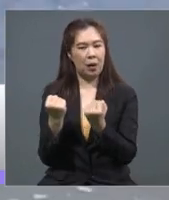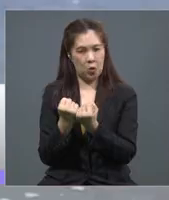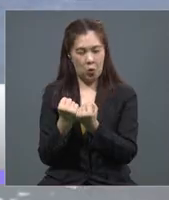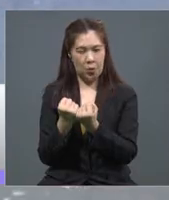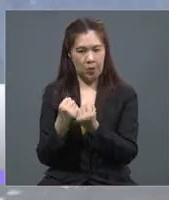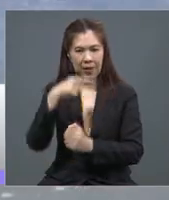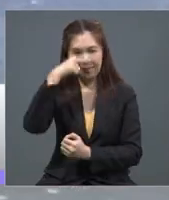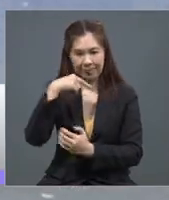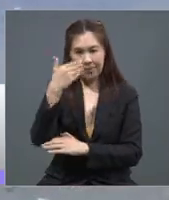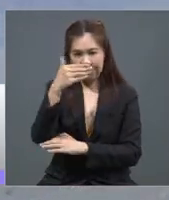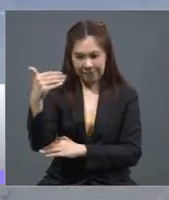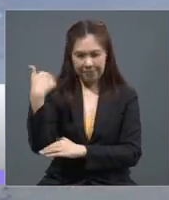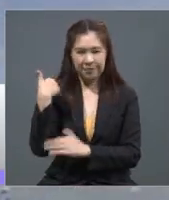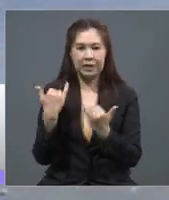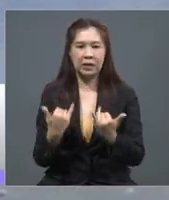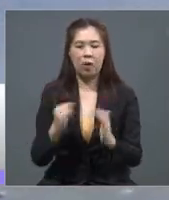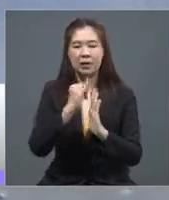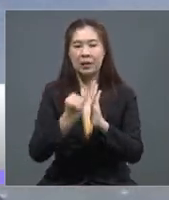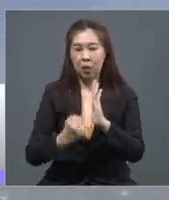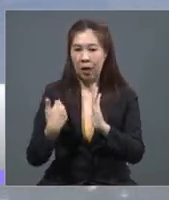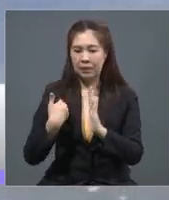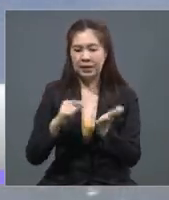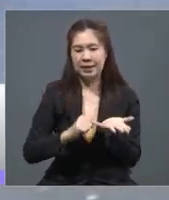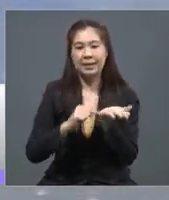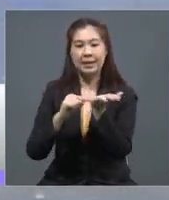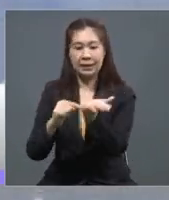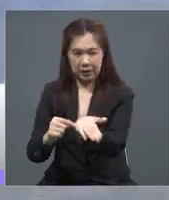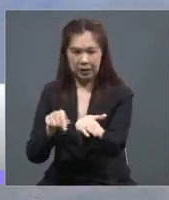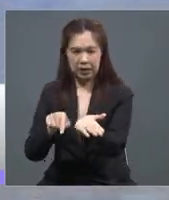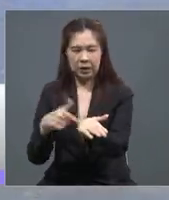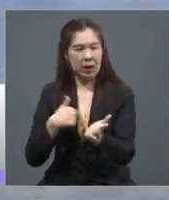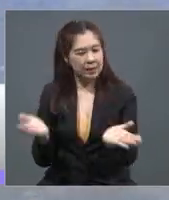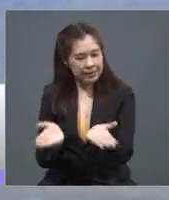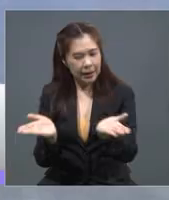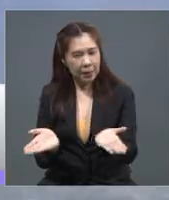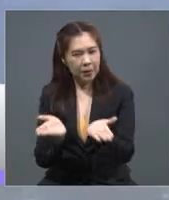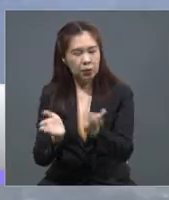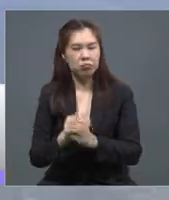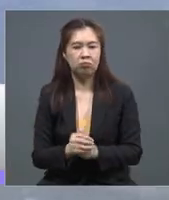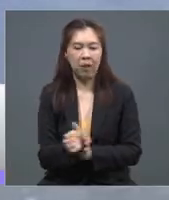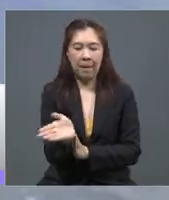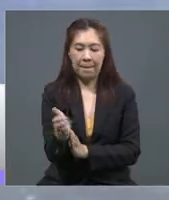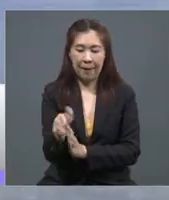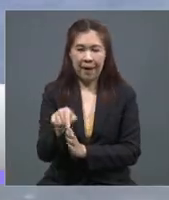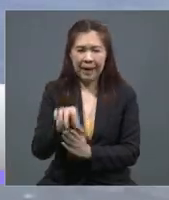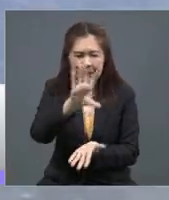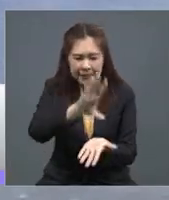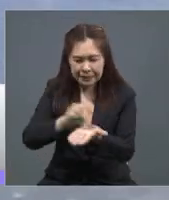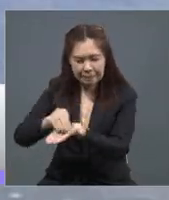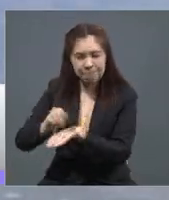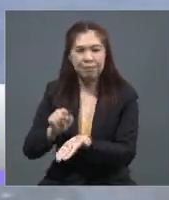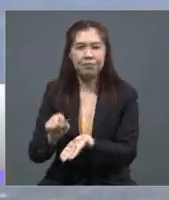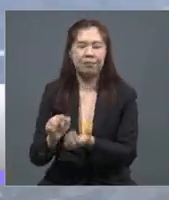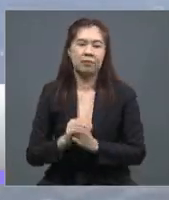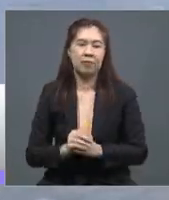ประเทศไทยและสมาคมประมงจังหวัดก็เตรียมเสนอแนวทางในการช่วยสนับสนุนในการกำจัดปลาหมอคางดำโดยชาว